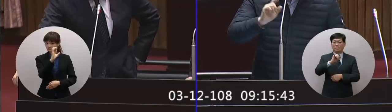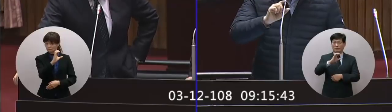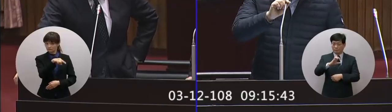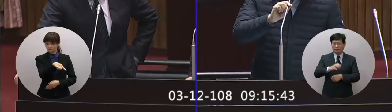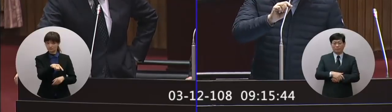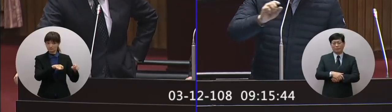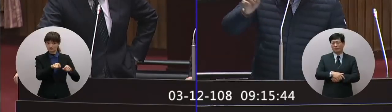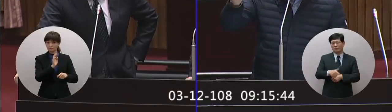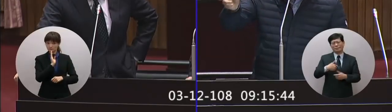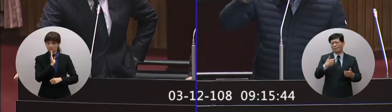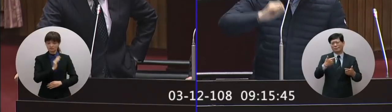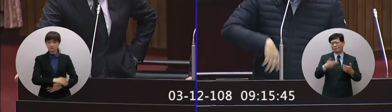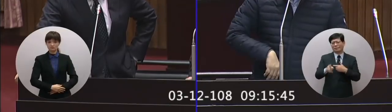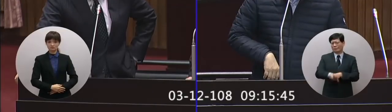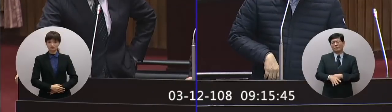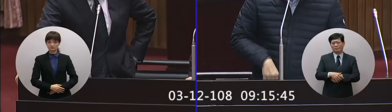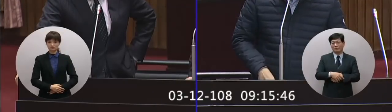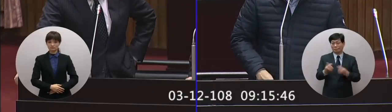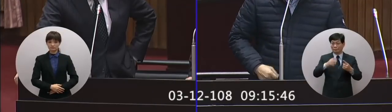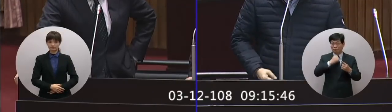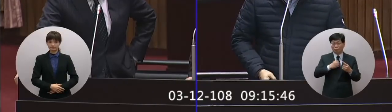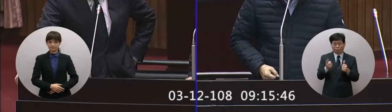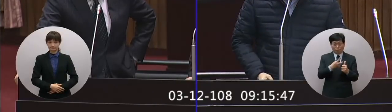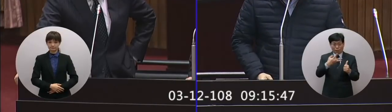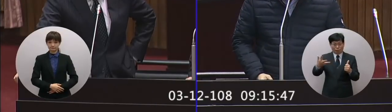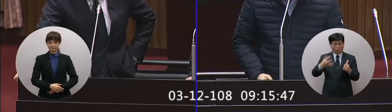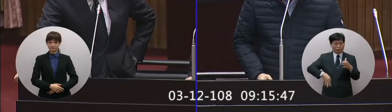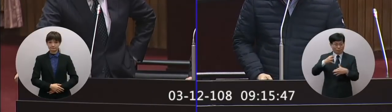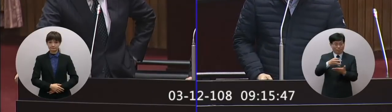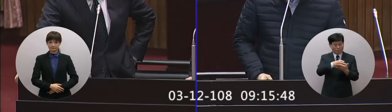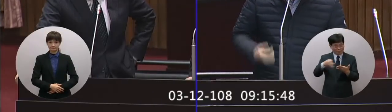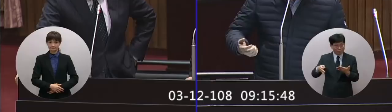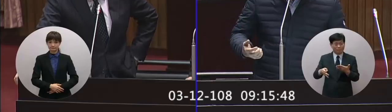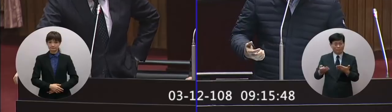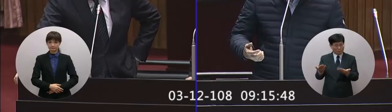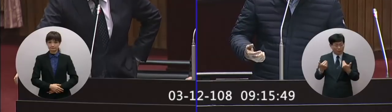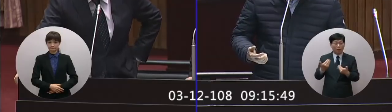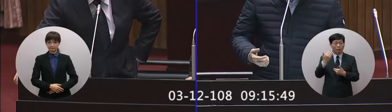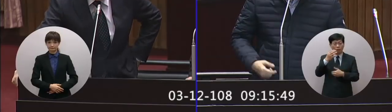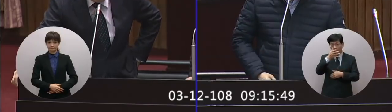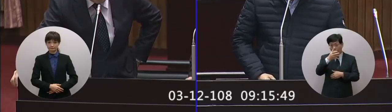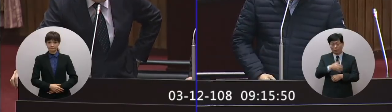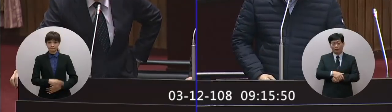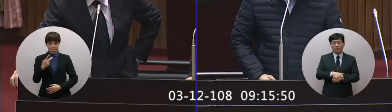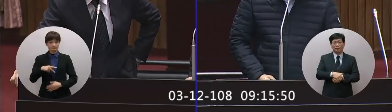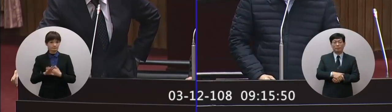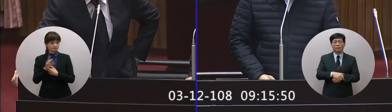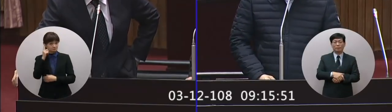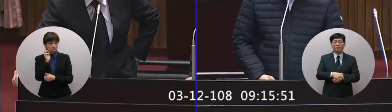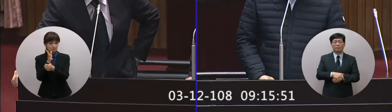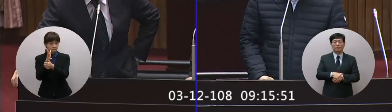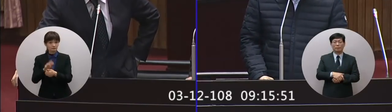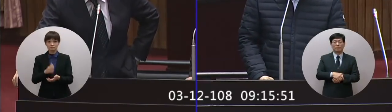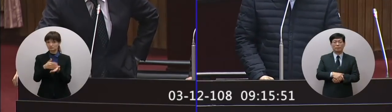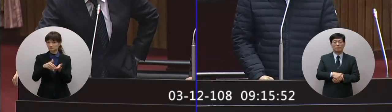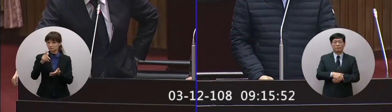KYC 没人这样做，还要人家前五名的监管大名单 那不给。 那另外跟委员请教，就是说